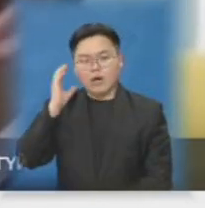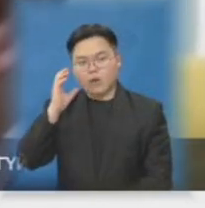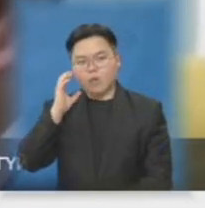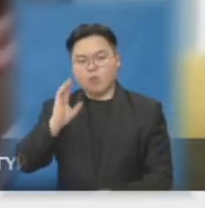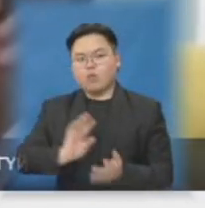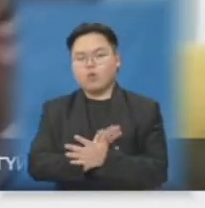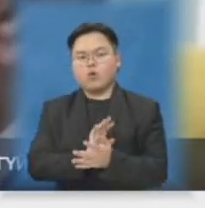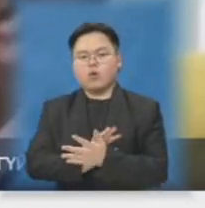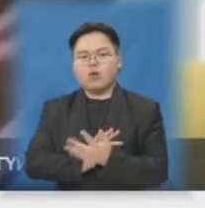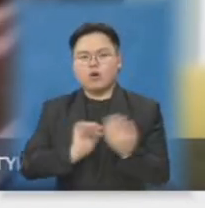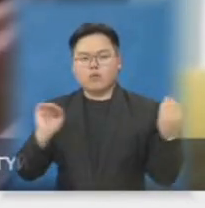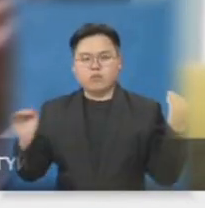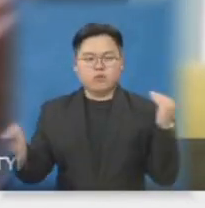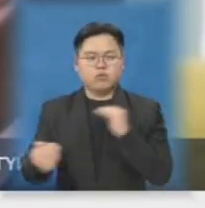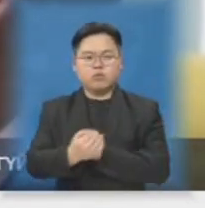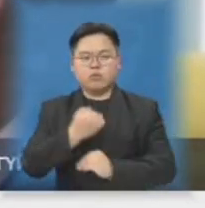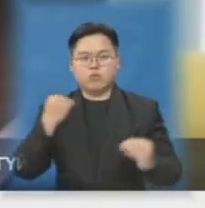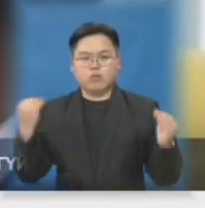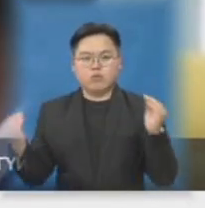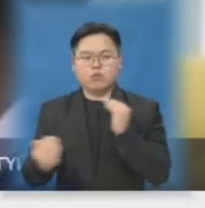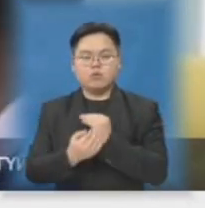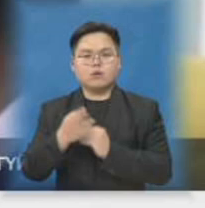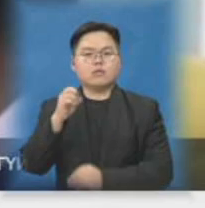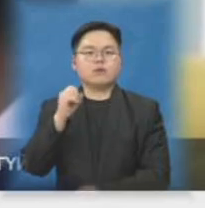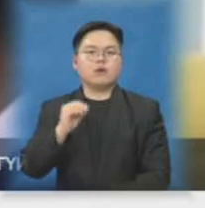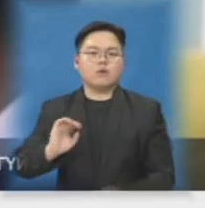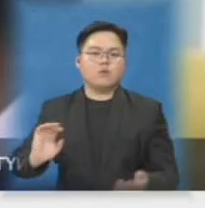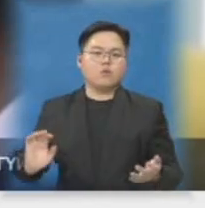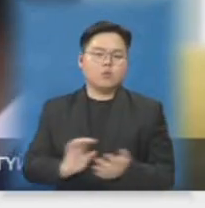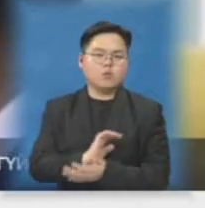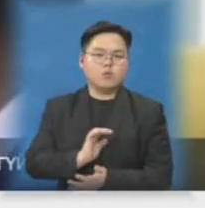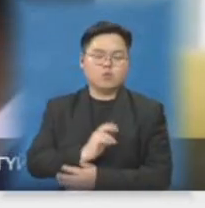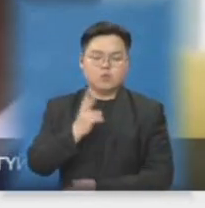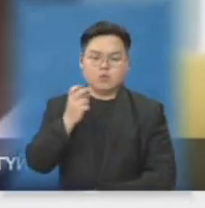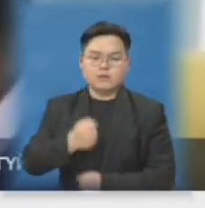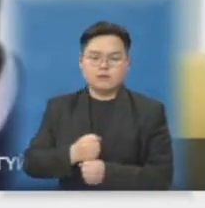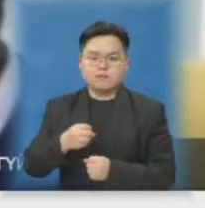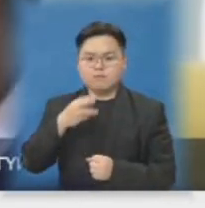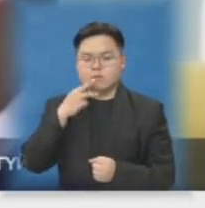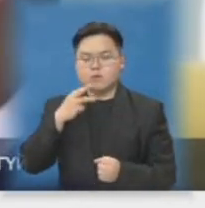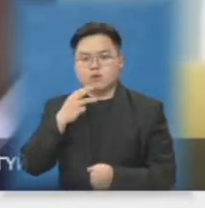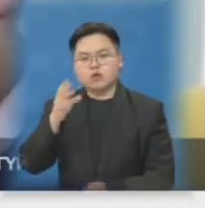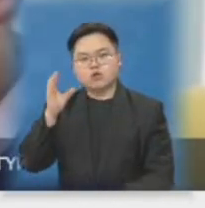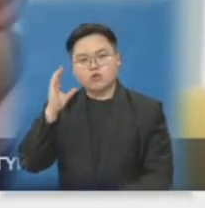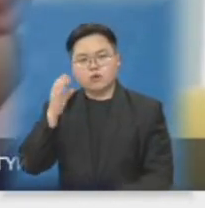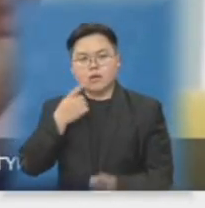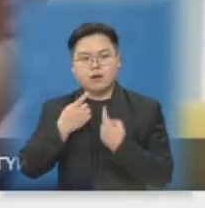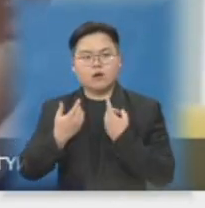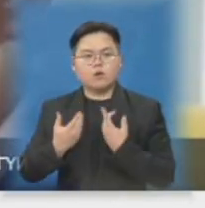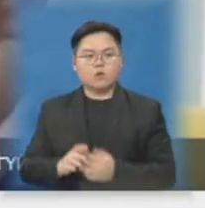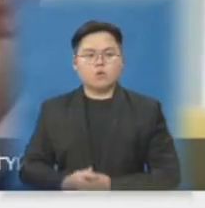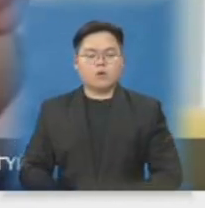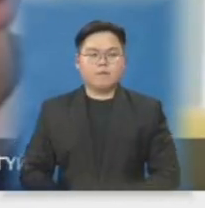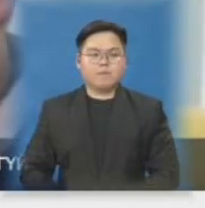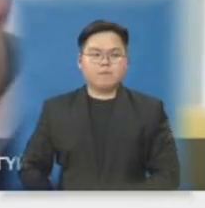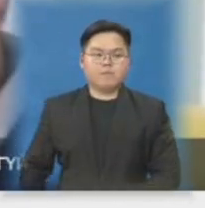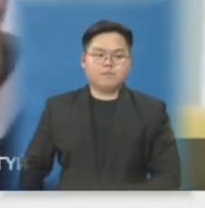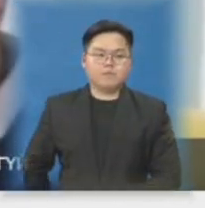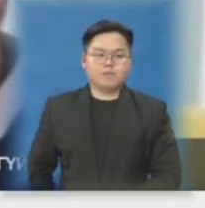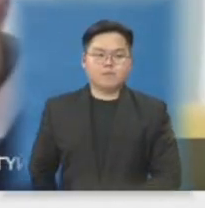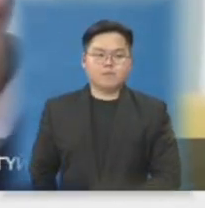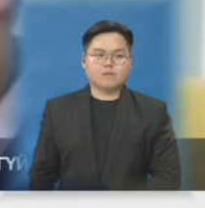яг тогтмол цаг хугацаагаар эрдэг болгох талаар бас тодорхой мэдээлүүдийг сонсцуулаа. Нэг зүйл бол нийслэл